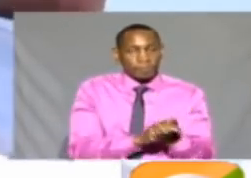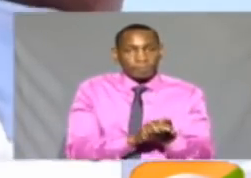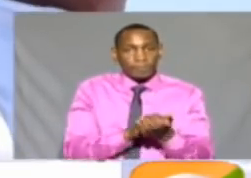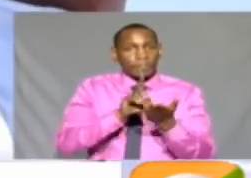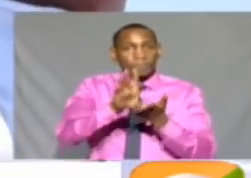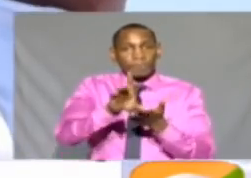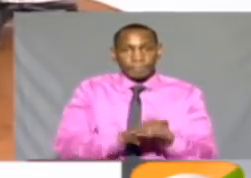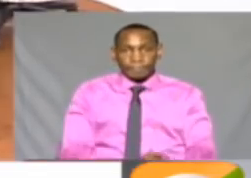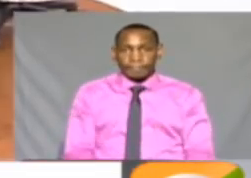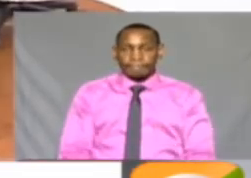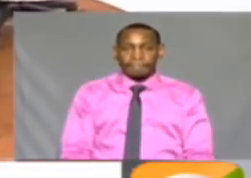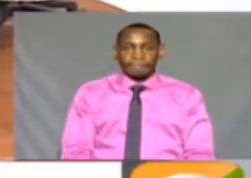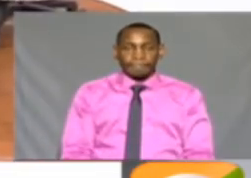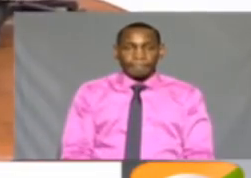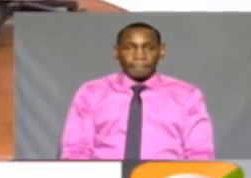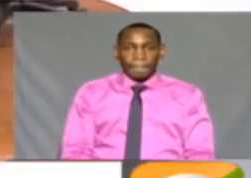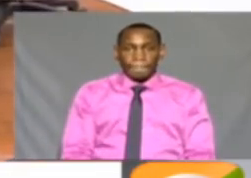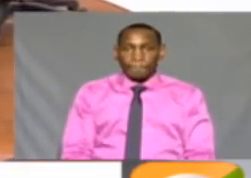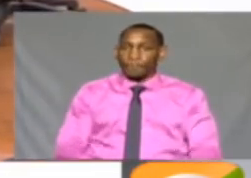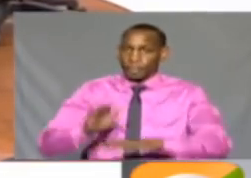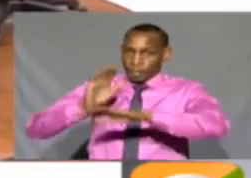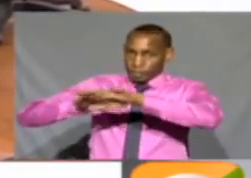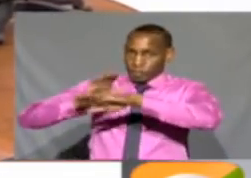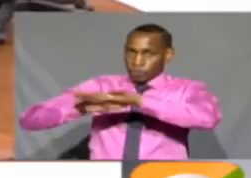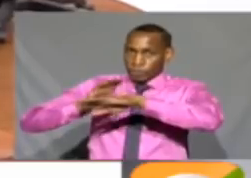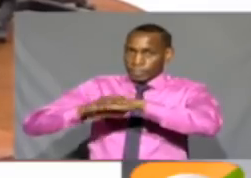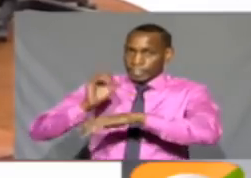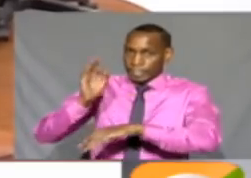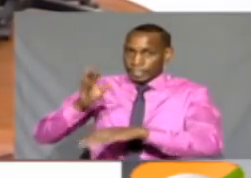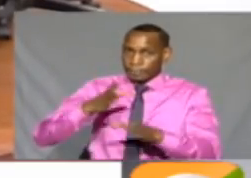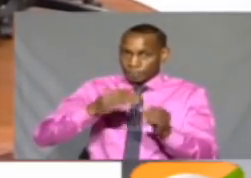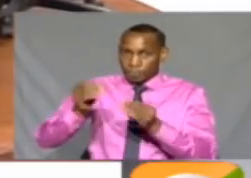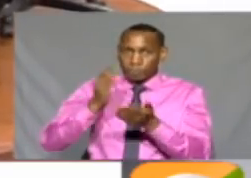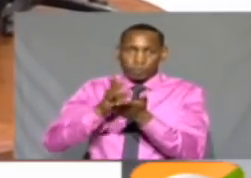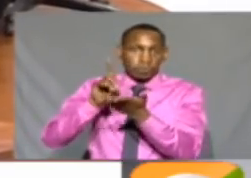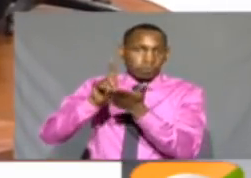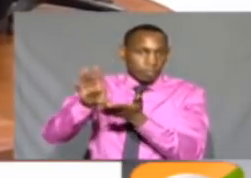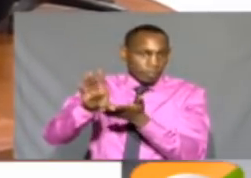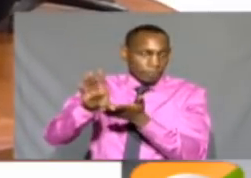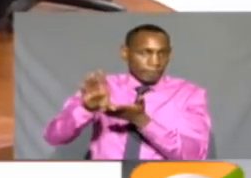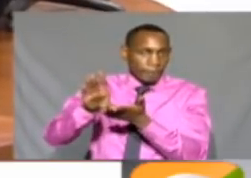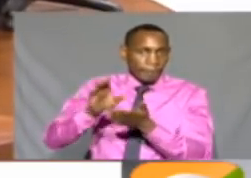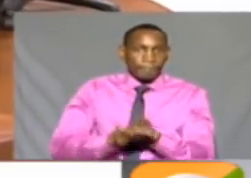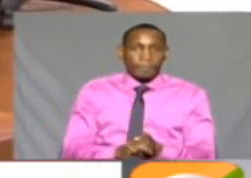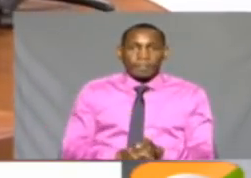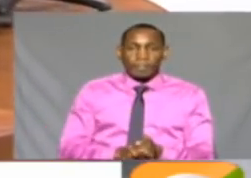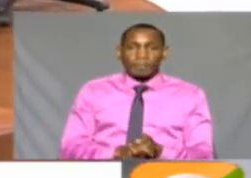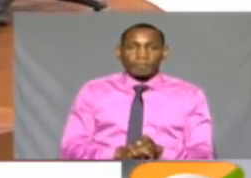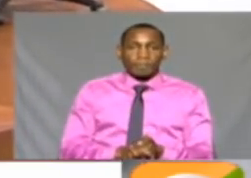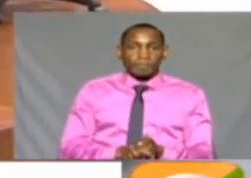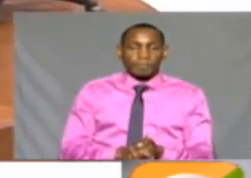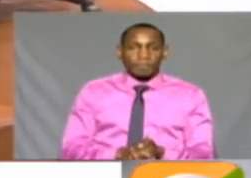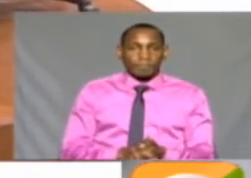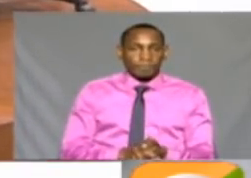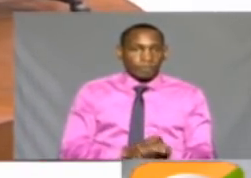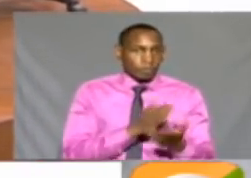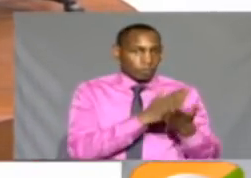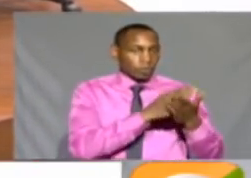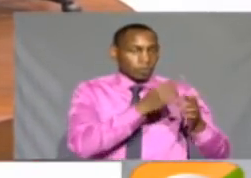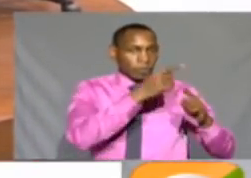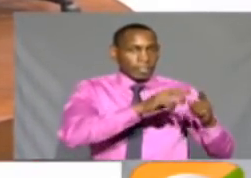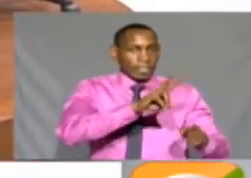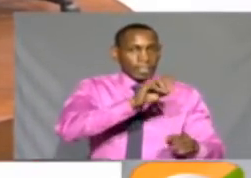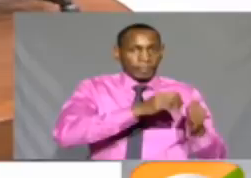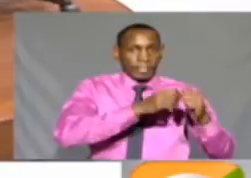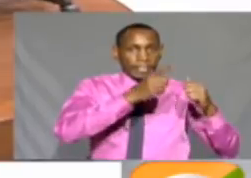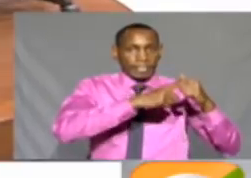Siwaende. Very good. Kama ni kuenda, yes, wataenda. Let me put it this way. In 2016, see, Hassan